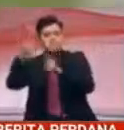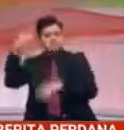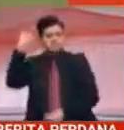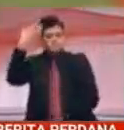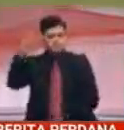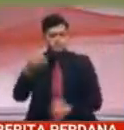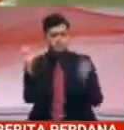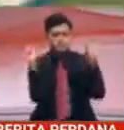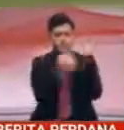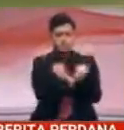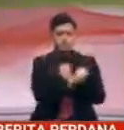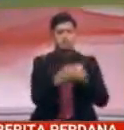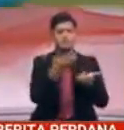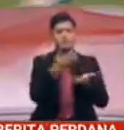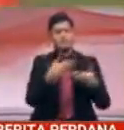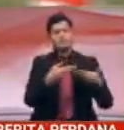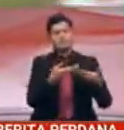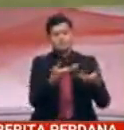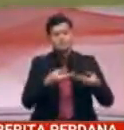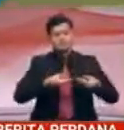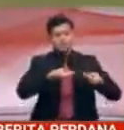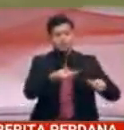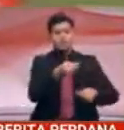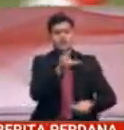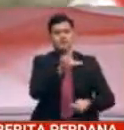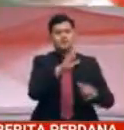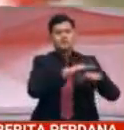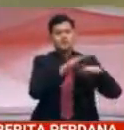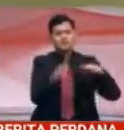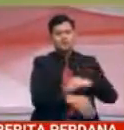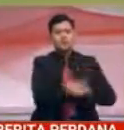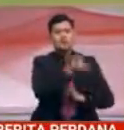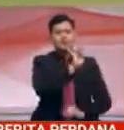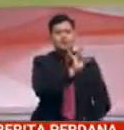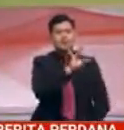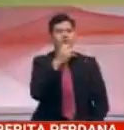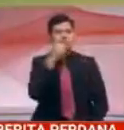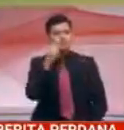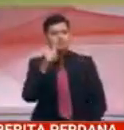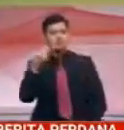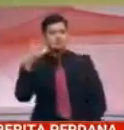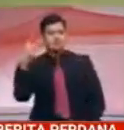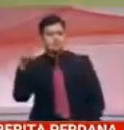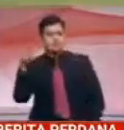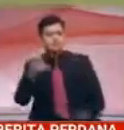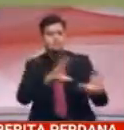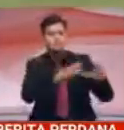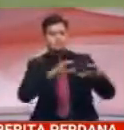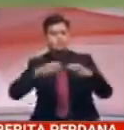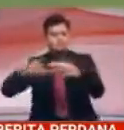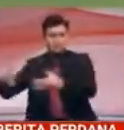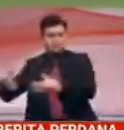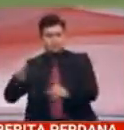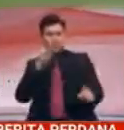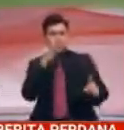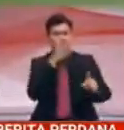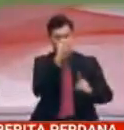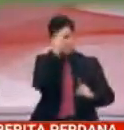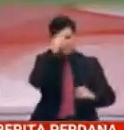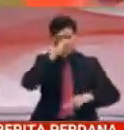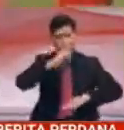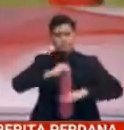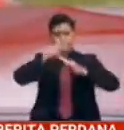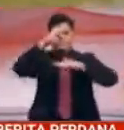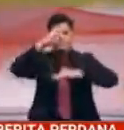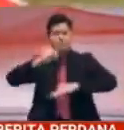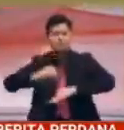cabaran dibahagikan kepada tiga kategori umur, iaitu bawah 8, 10 dan 12 tahun, bertujuan untuk meningkatkan kemahiran menimbang bola di